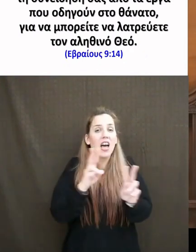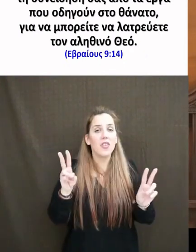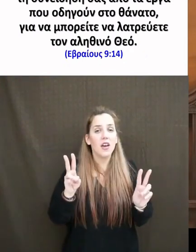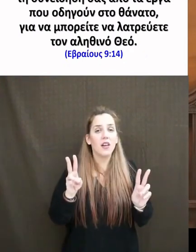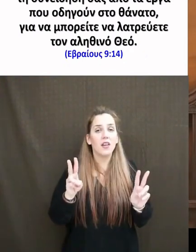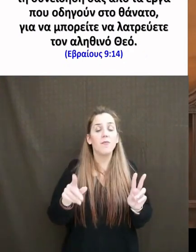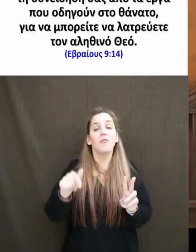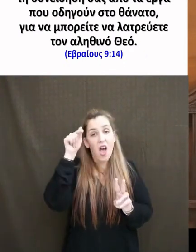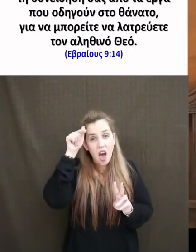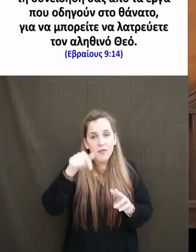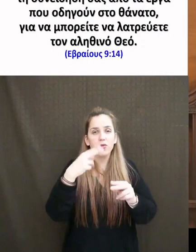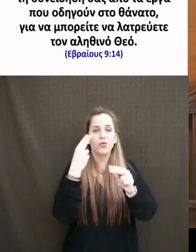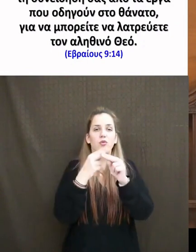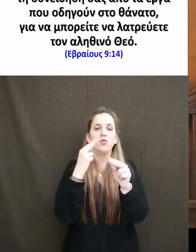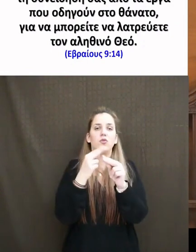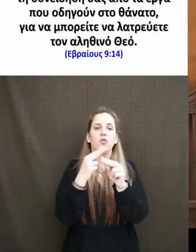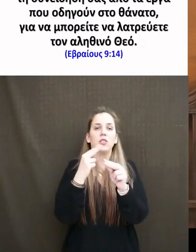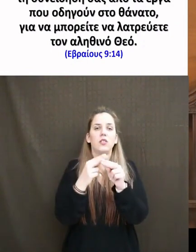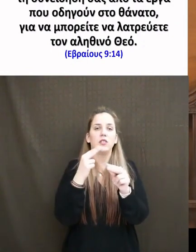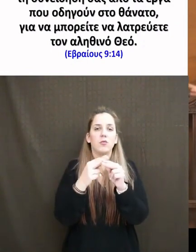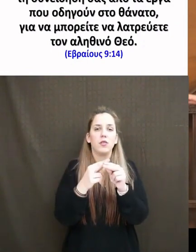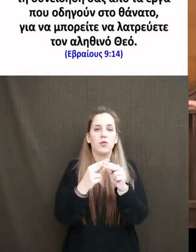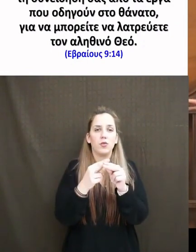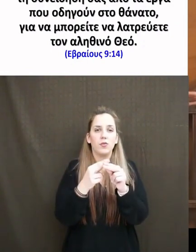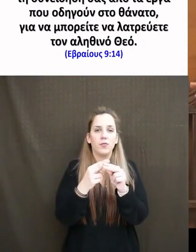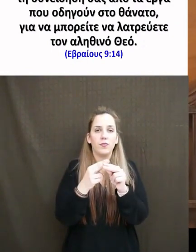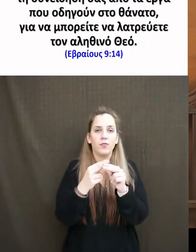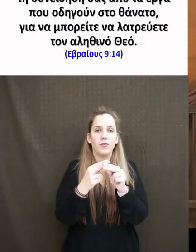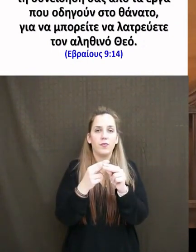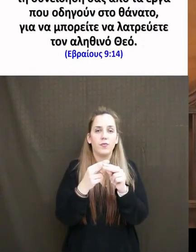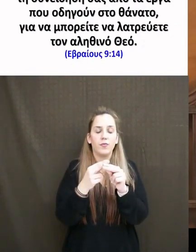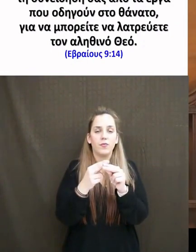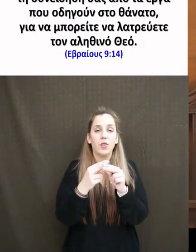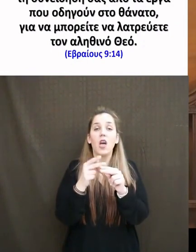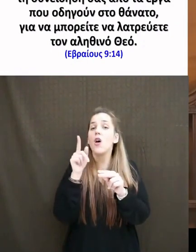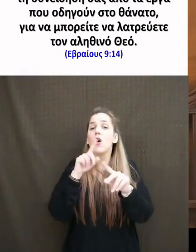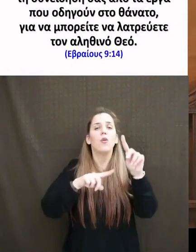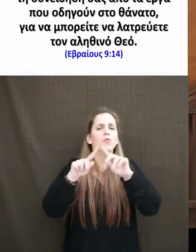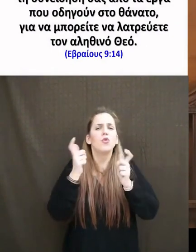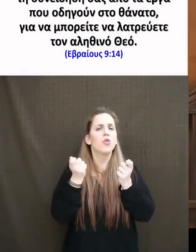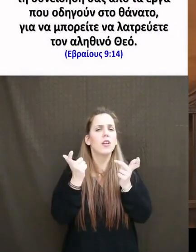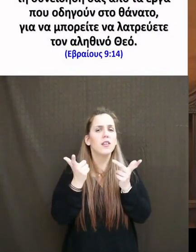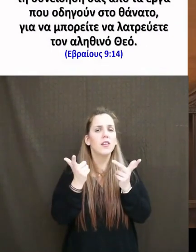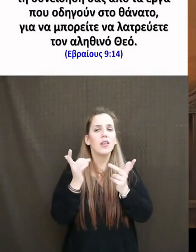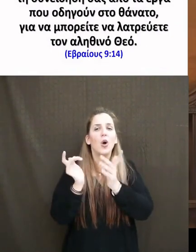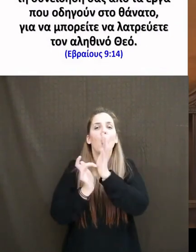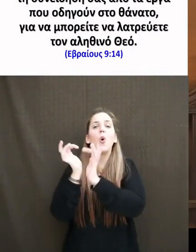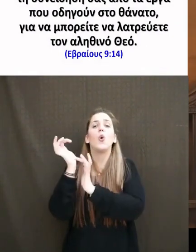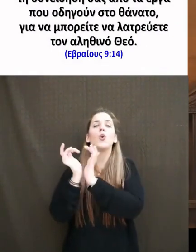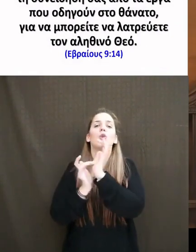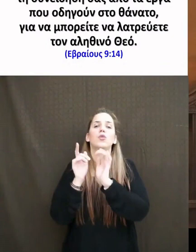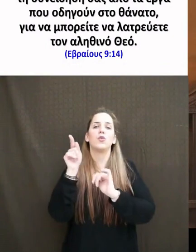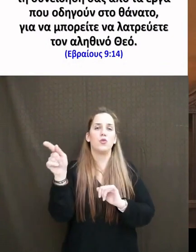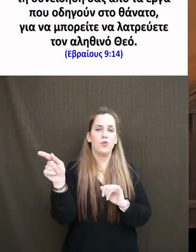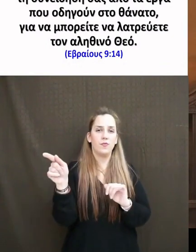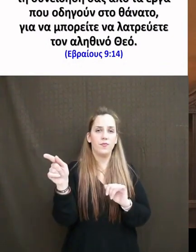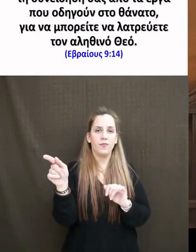Θεό. Ο Χριστός καθαρίζει συνειδήσεις. Δεν καθαρίζεται η συνείδηση σε